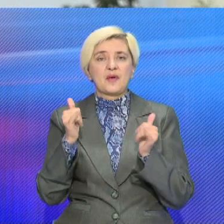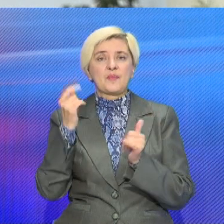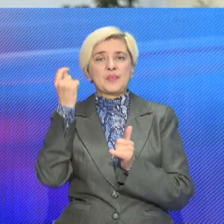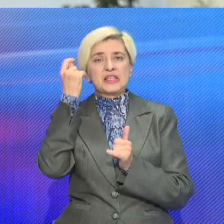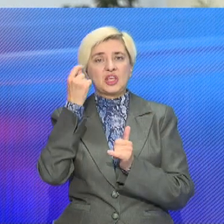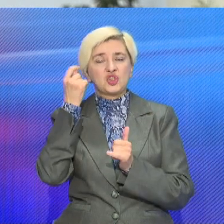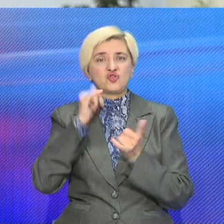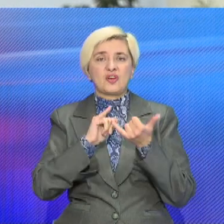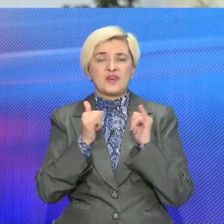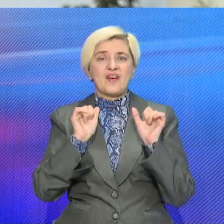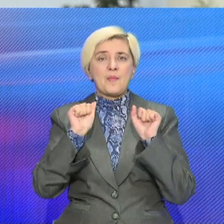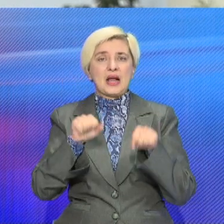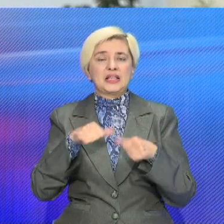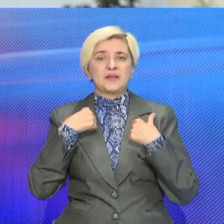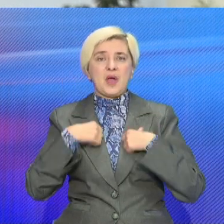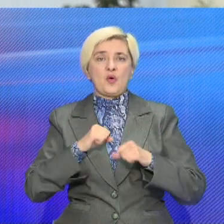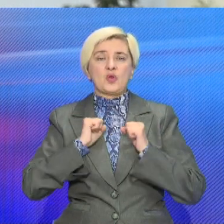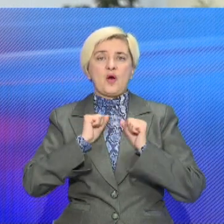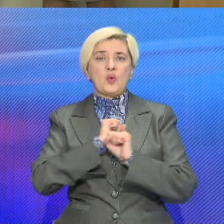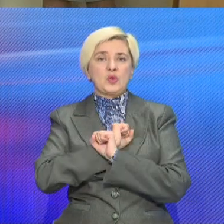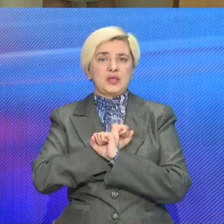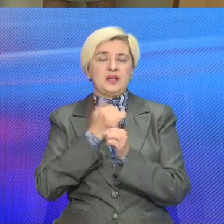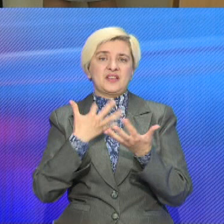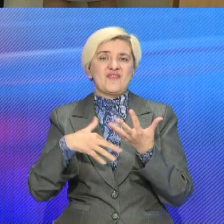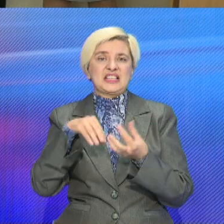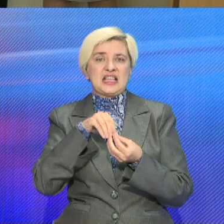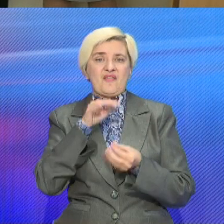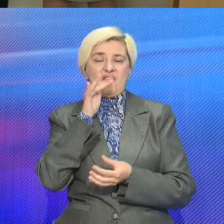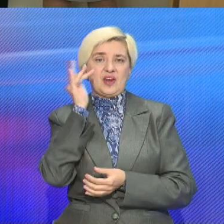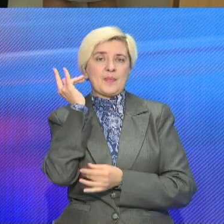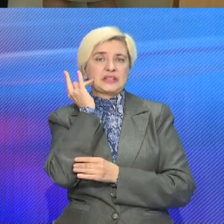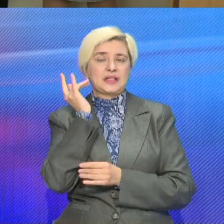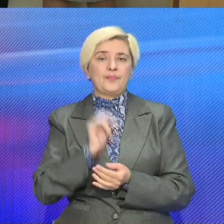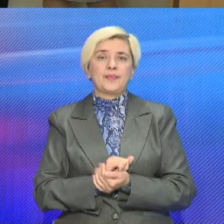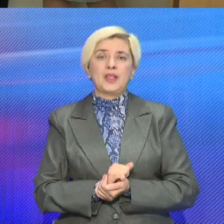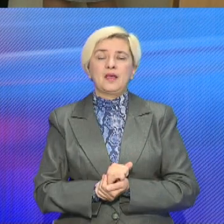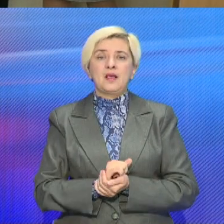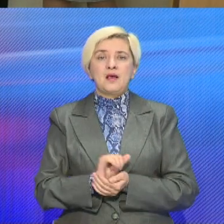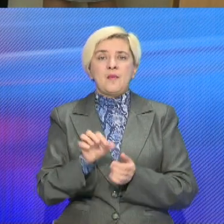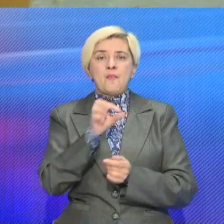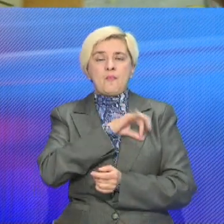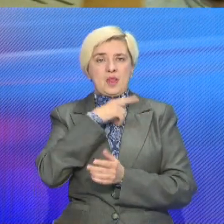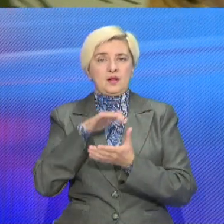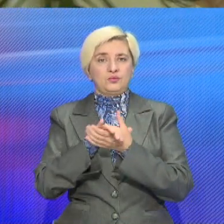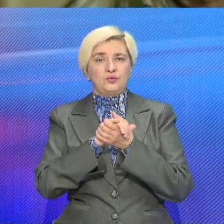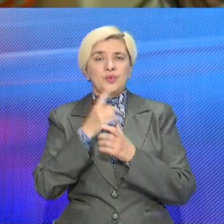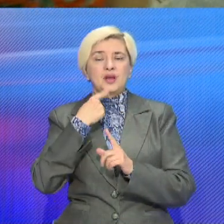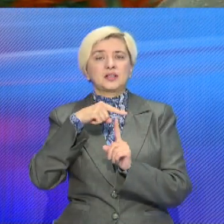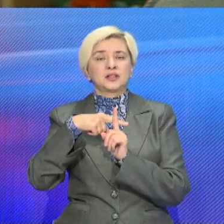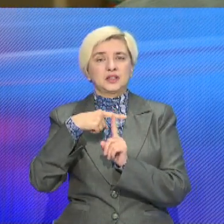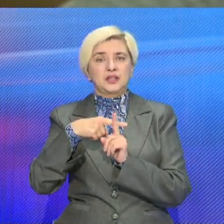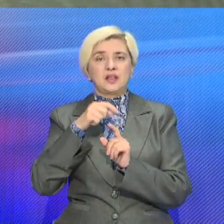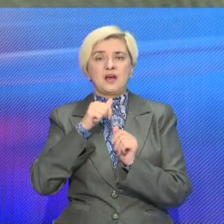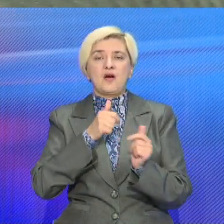психического развития, могли спокойно отдыхать и восстанавливаться во время сна. Беларускае таварыства Чырвонага крыжа аб'ядноўвае тых, хто гатовы і можа